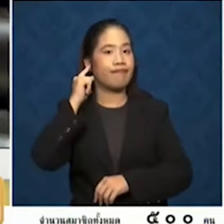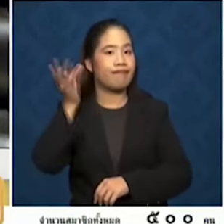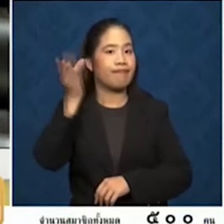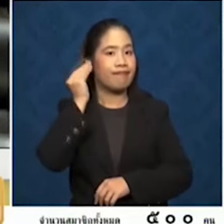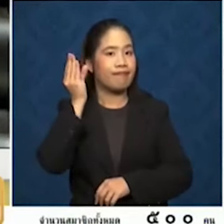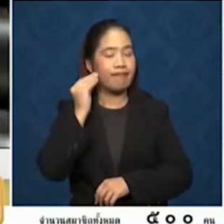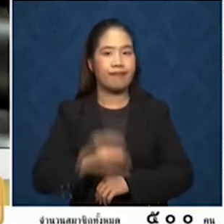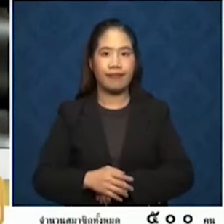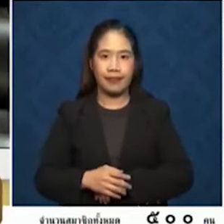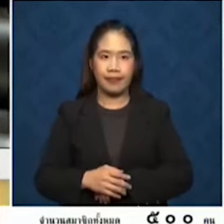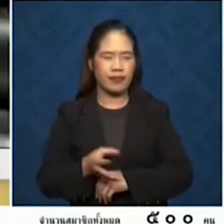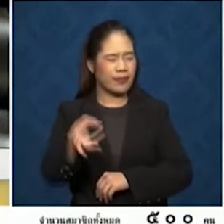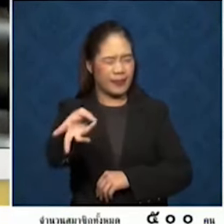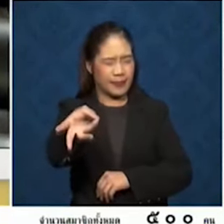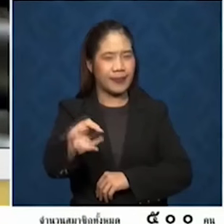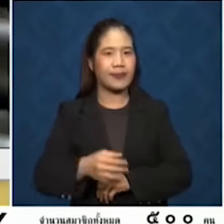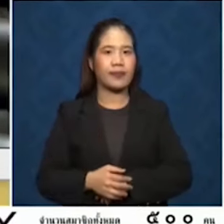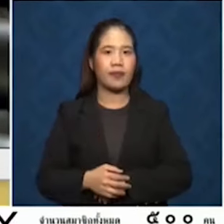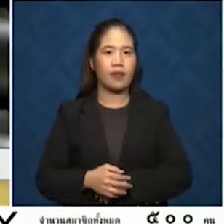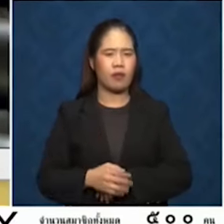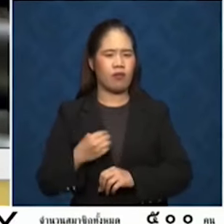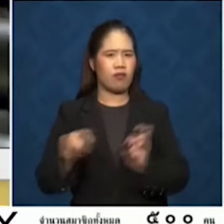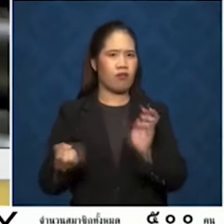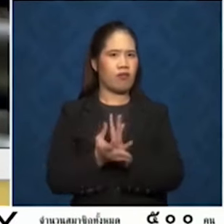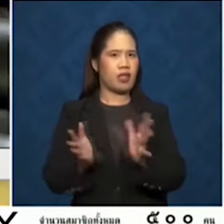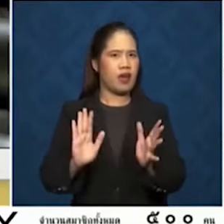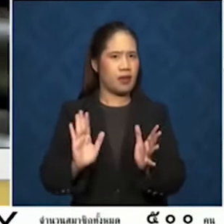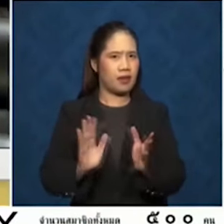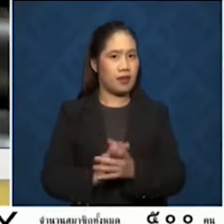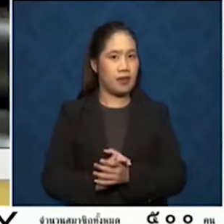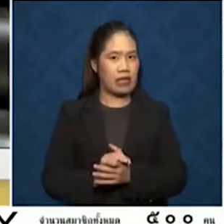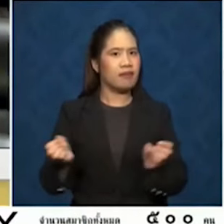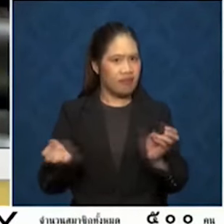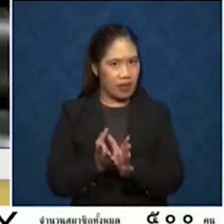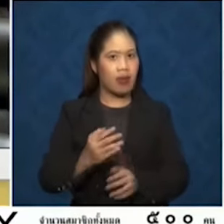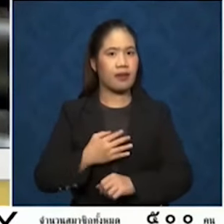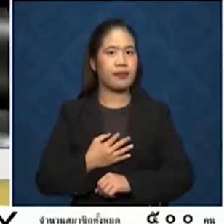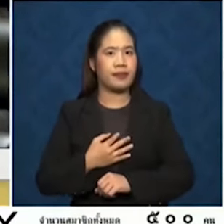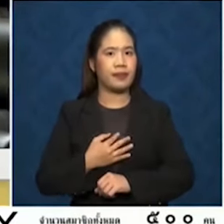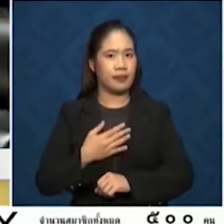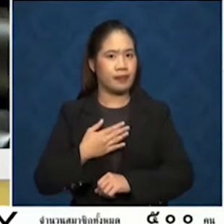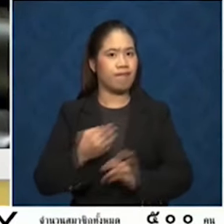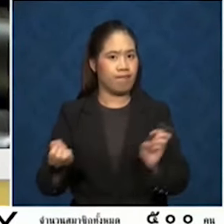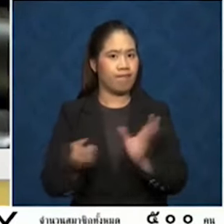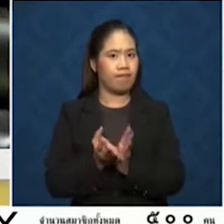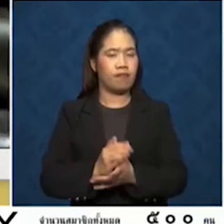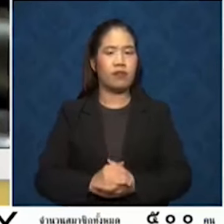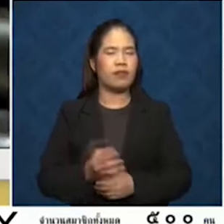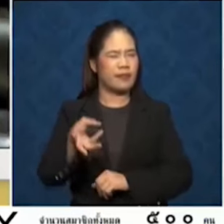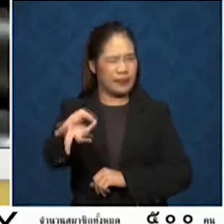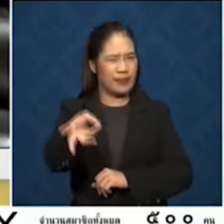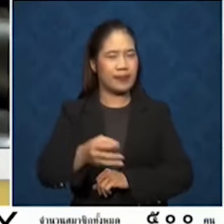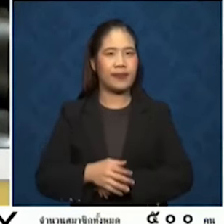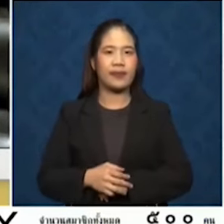ครับขอนิดเดียวครับท่านประธานครับว่าไม่เสียหายมั้งเอ่อเสียหายสิครับท่านประธานครับนิดเดียว